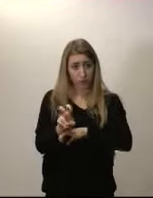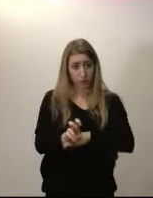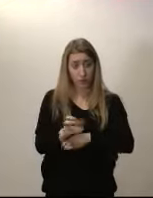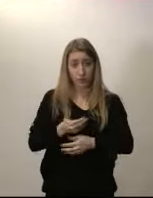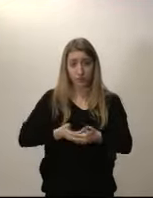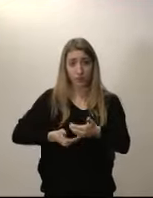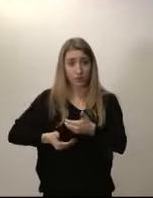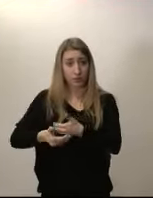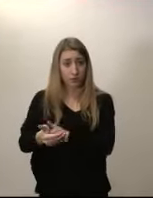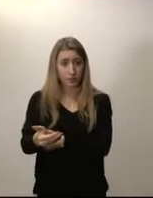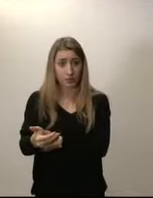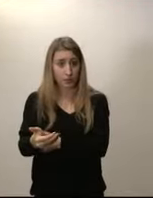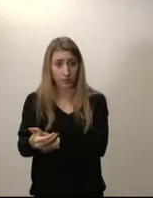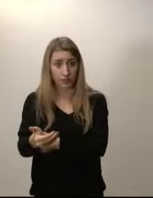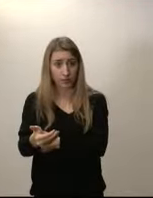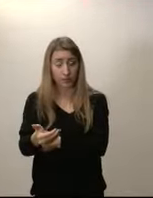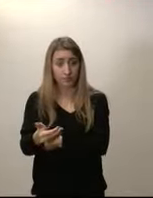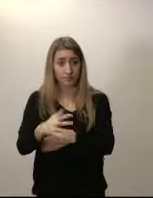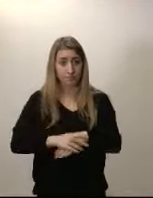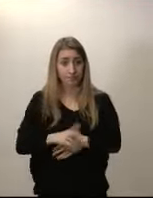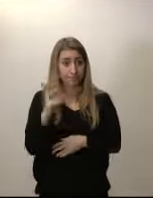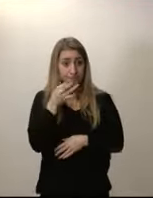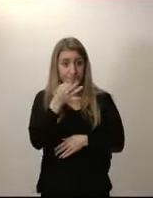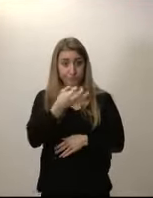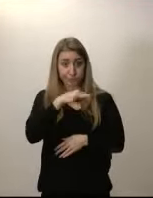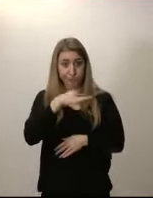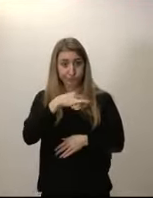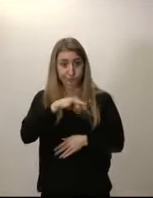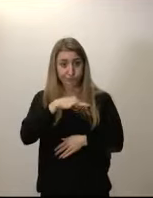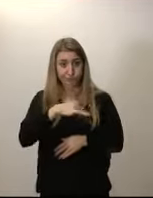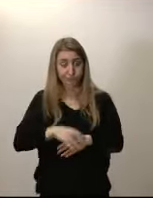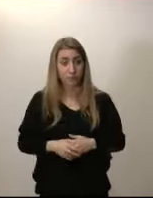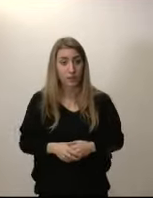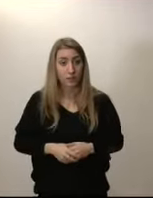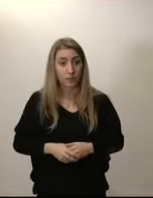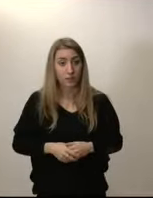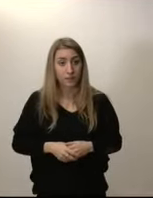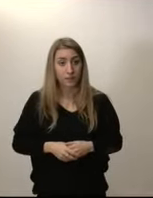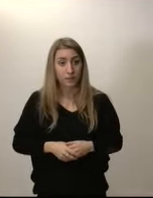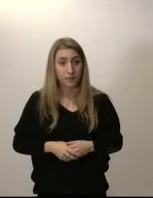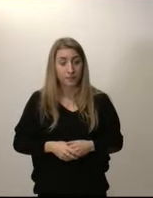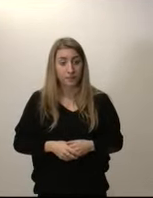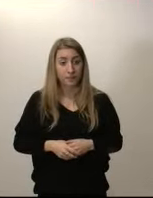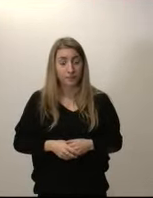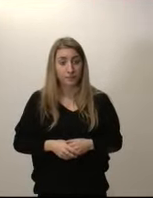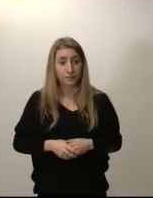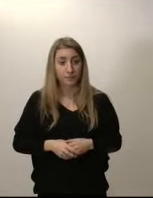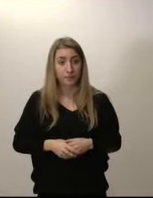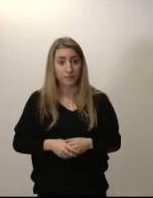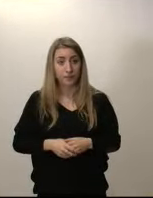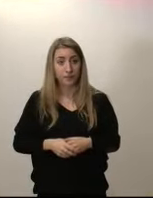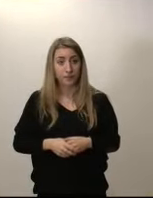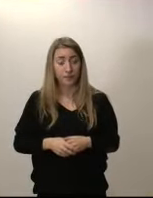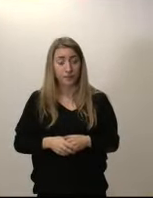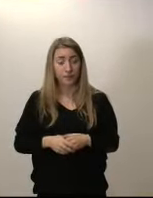de l'association de la résidence Médoc, réalisation des travaux sous maîtrise d'ouvrage et d'œuvre de la ville, y compris pour certaines emprises qui resteront privées dans un